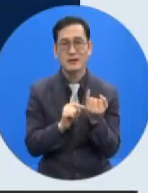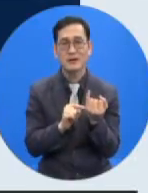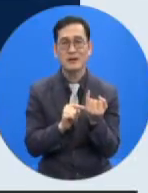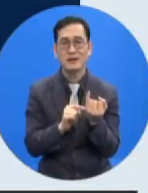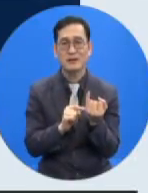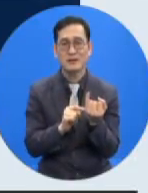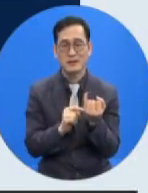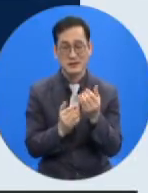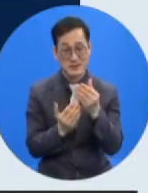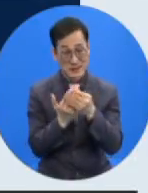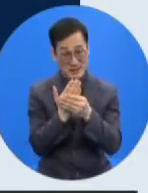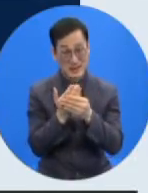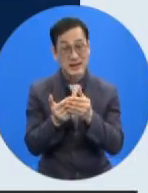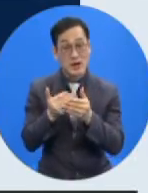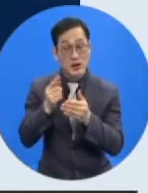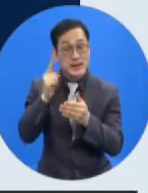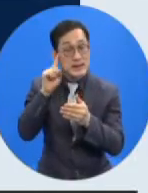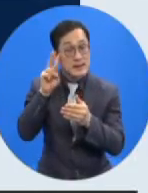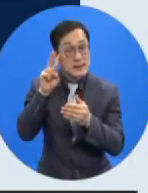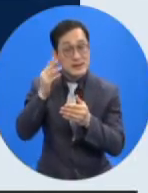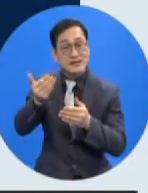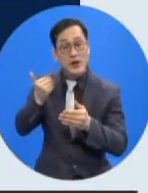결과적으로 유흥주점 근무 동선이 빠진 건데